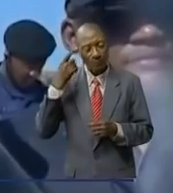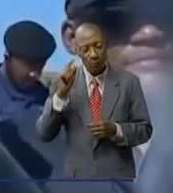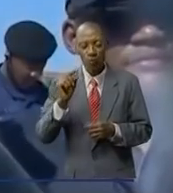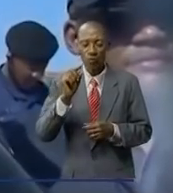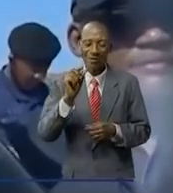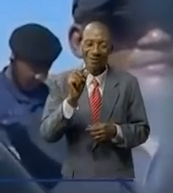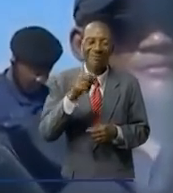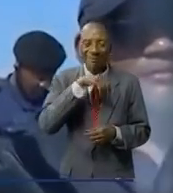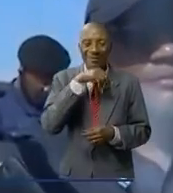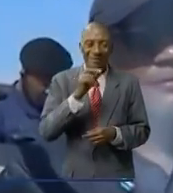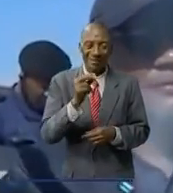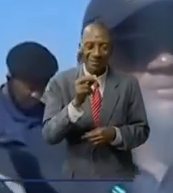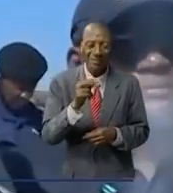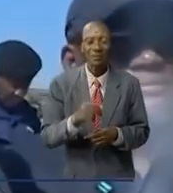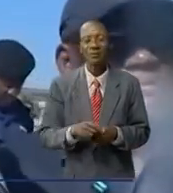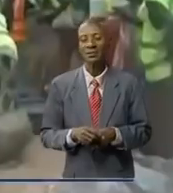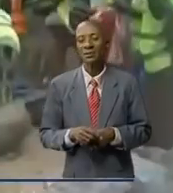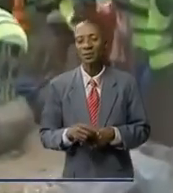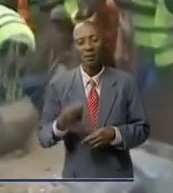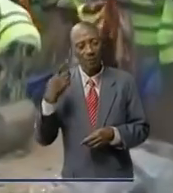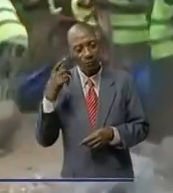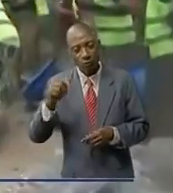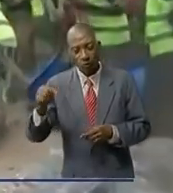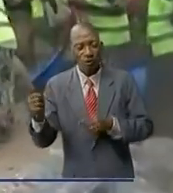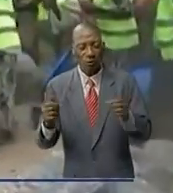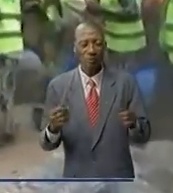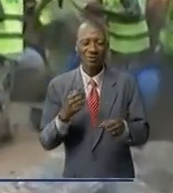se fait presque manuellement. Ce sont des difficultés.